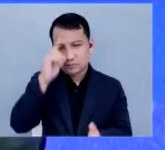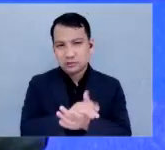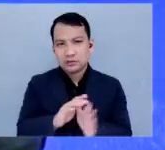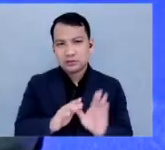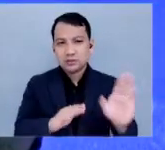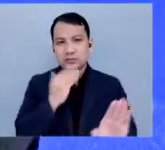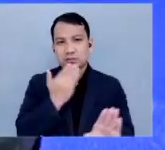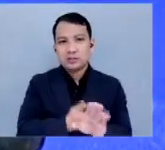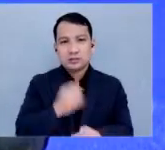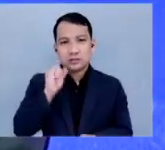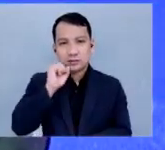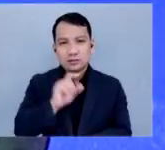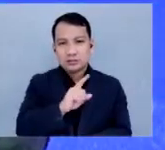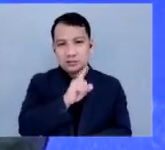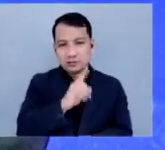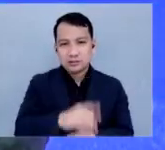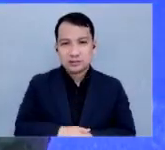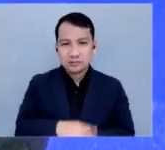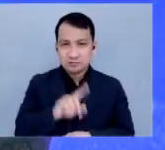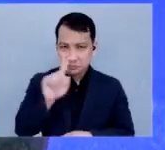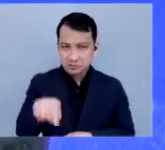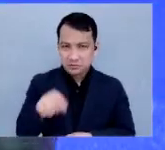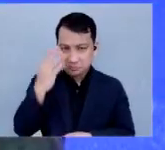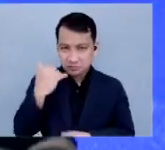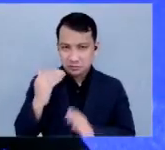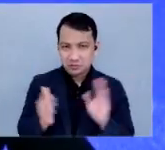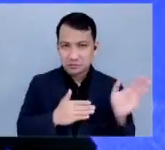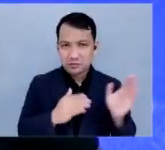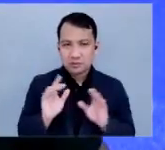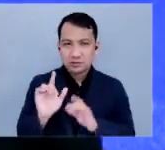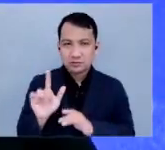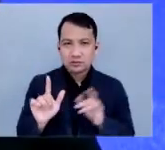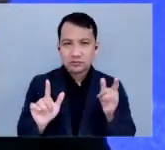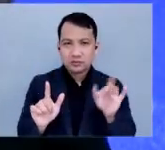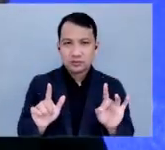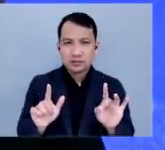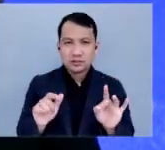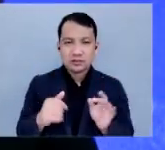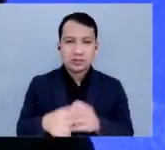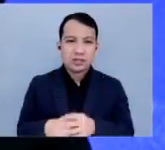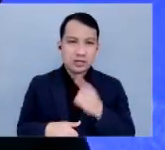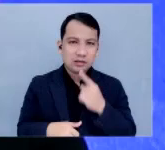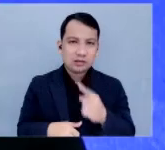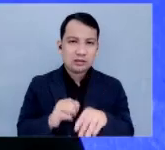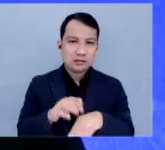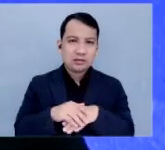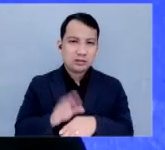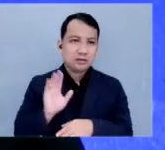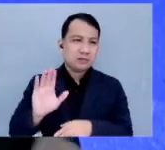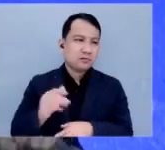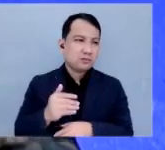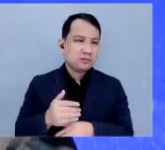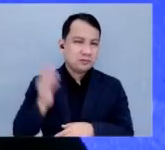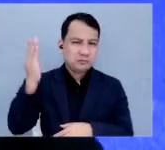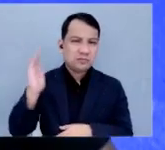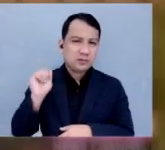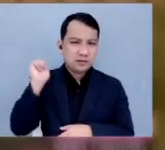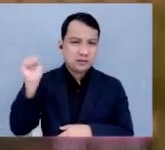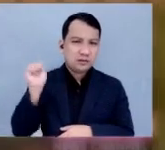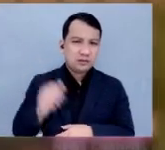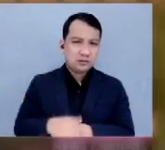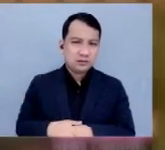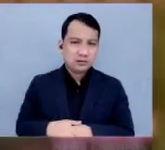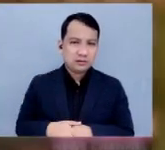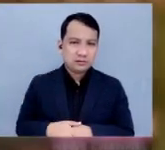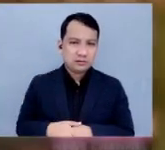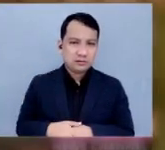Presidente. Natanong din siya sa plano nila sa 2028 elections. Pero ipagpapasadyos na lamang daw niya ito. Nawala ka kay Inday.